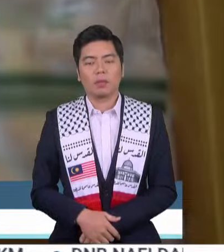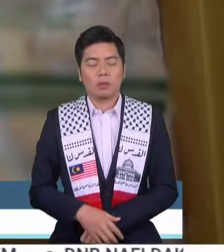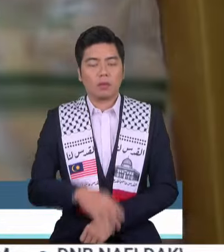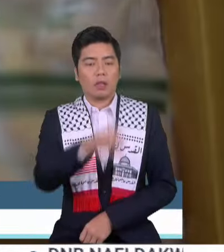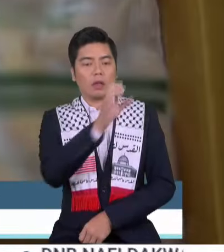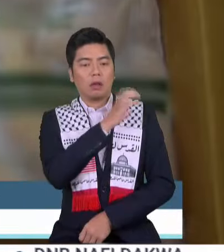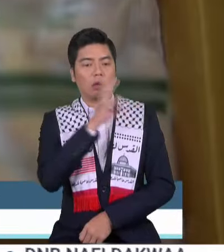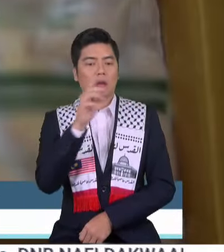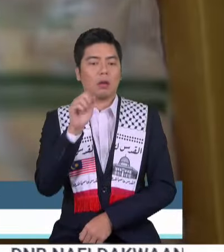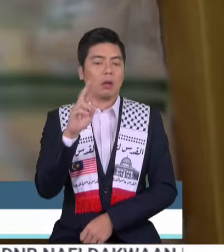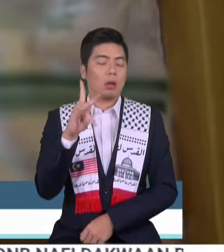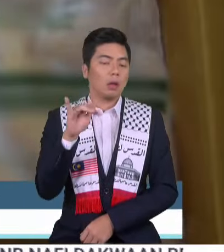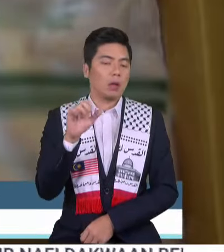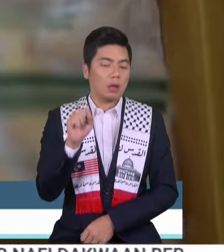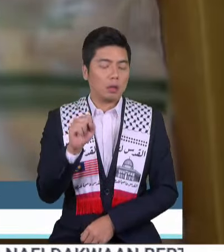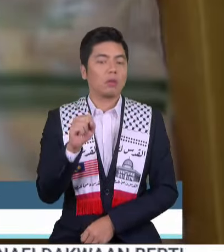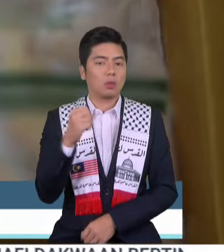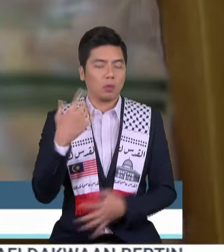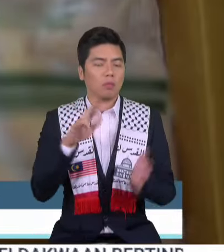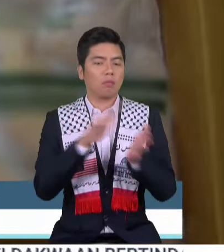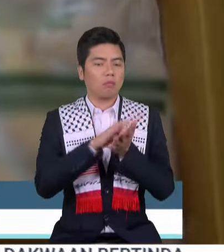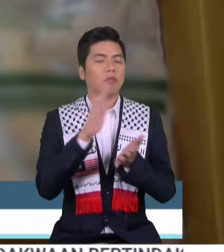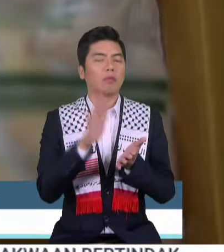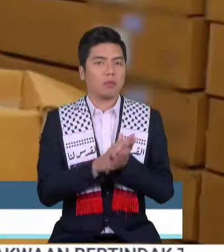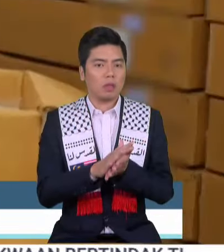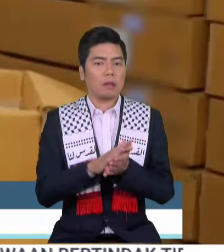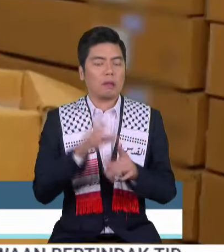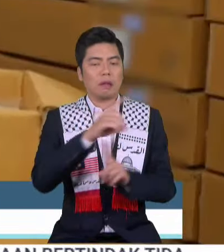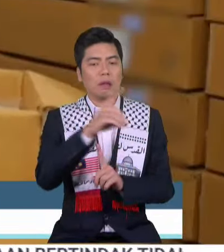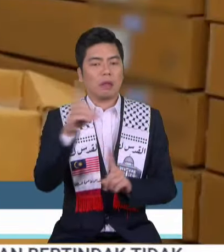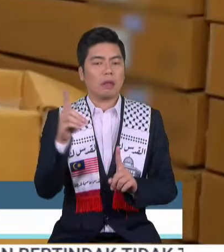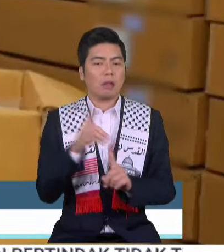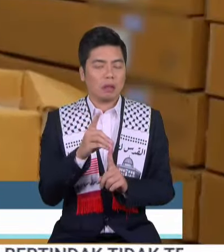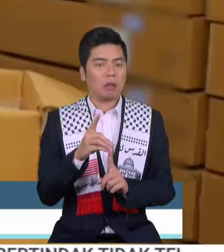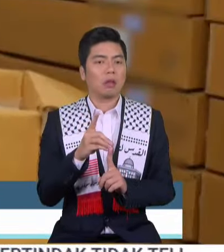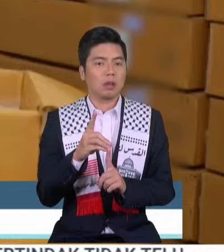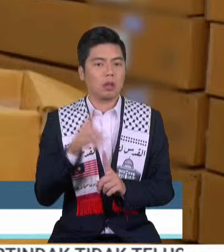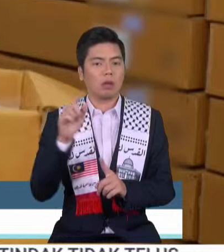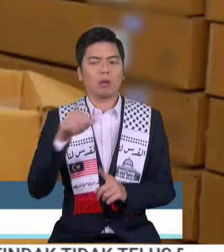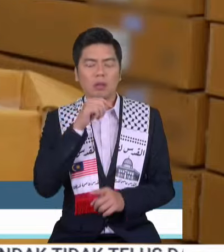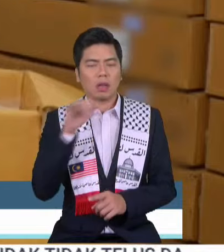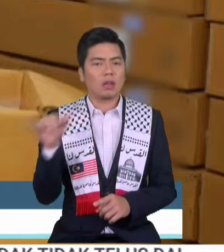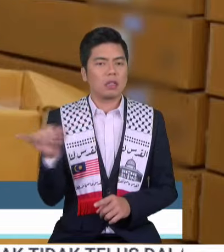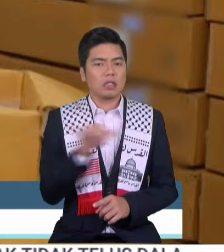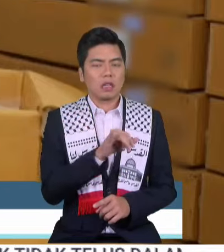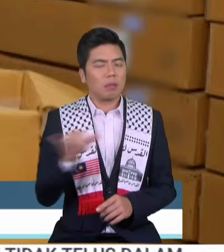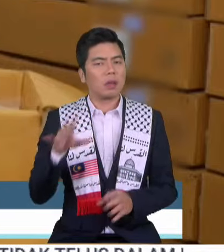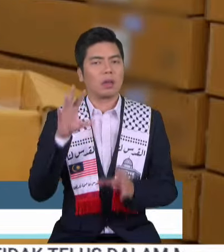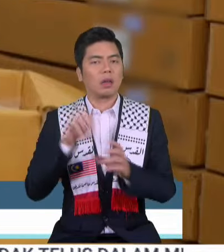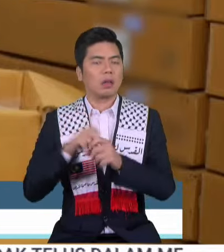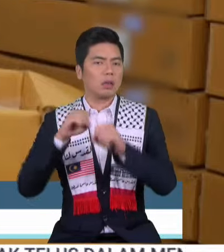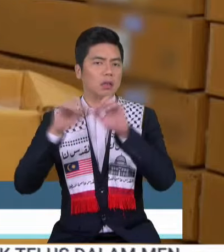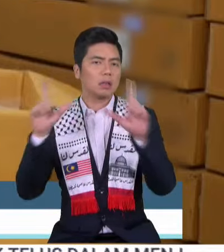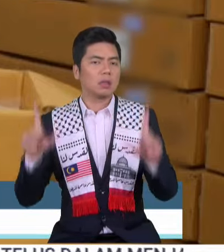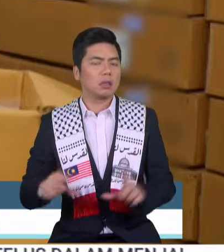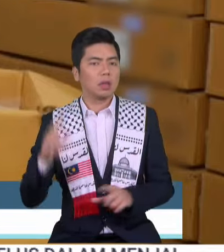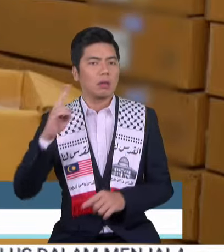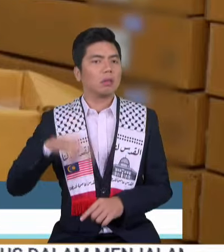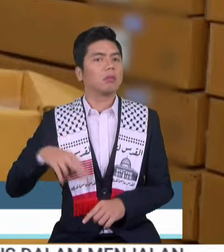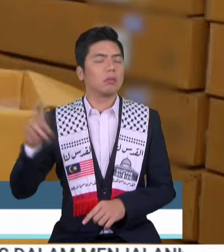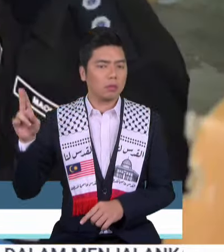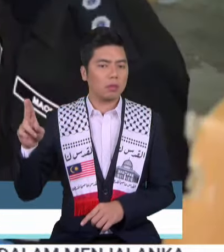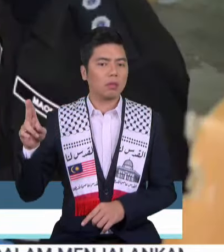Pengarah Markis Kedah Hisham Abu Bakar mengesahkan bahawa tarikh luput yang dilabel adalah berlainan dengan sijil halal yang